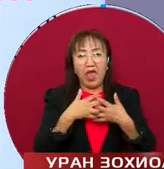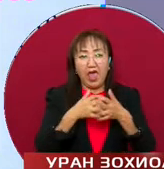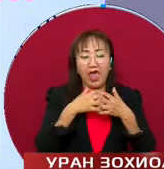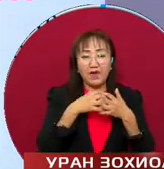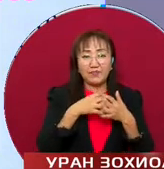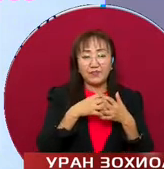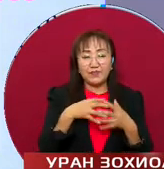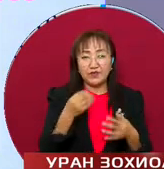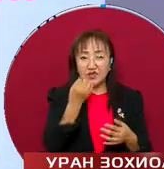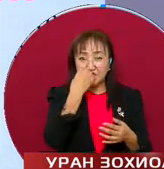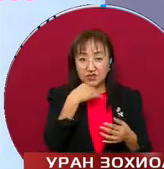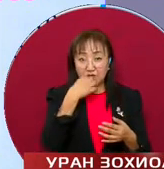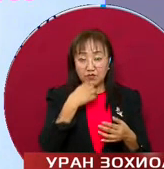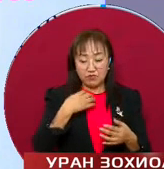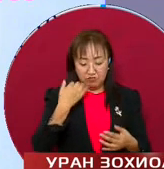агуулах савыг хэлж.